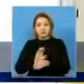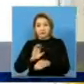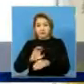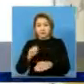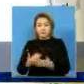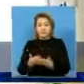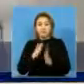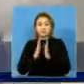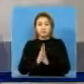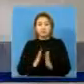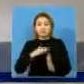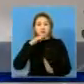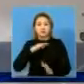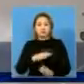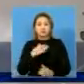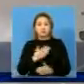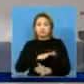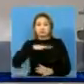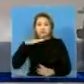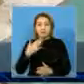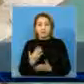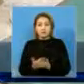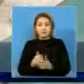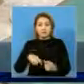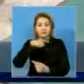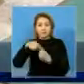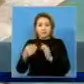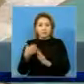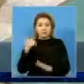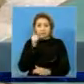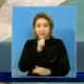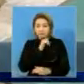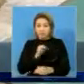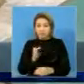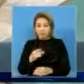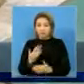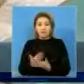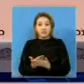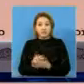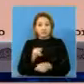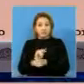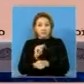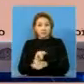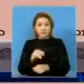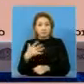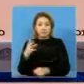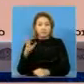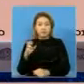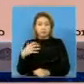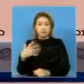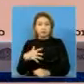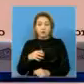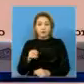отыр. Сұраныс жоғары, дейді жас кәсіпкер. Ол өткен жылы бизнестің қыр-сырын атамекен кәсіпкерлер палатасында меңгеріп 550 мың теңге